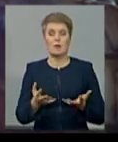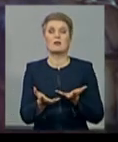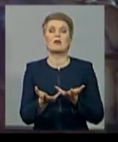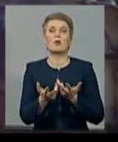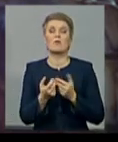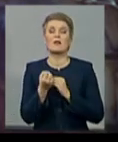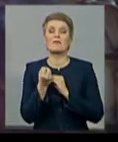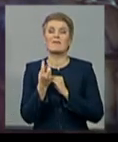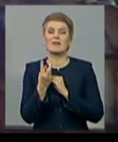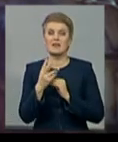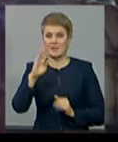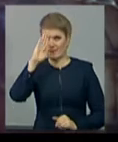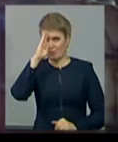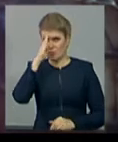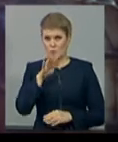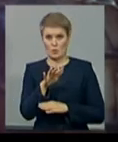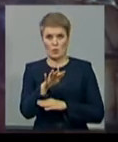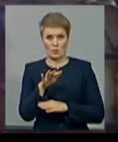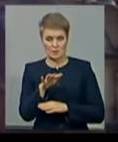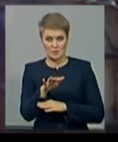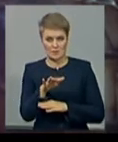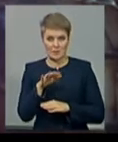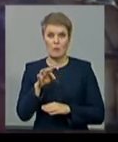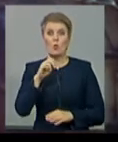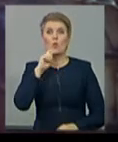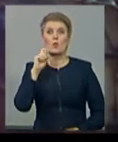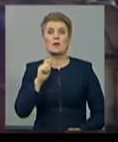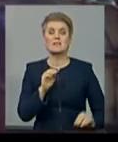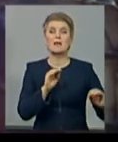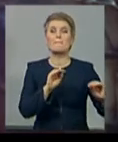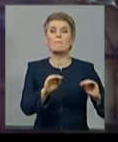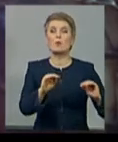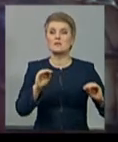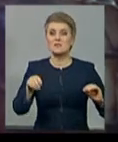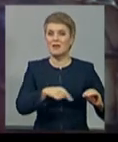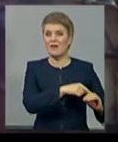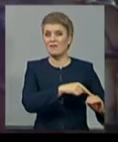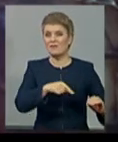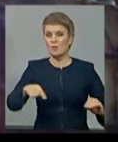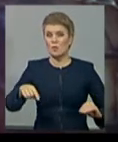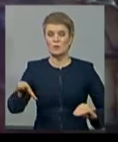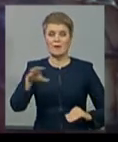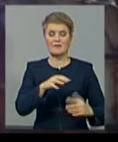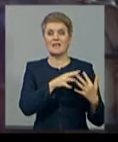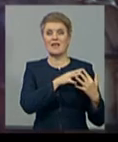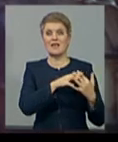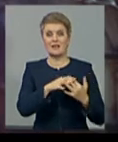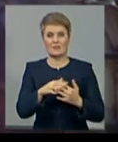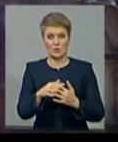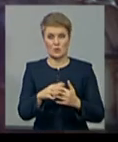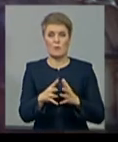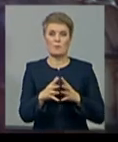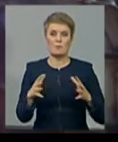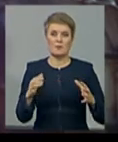ворожих провокацій. Стріляли бойовики по українських позиціях уздовж усієї лінії фронту, переважно з піхотного озброєння. З мінометів